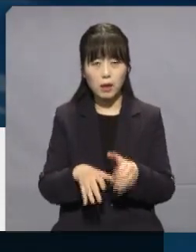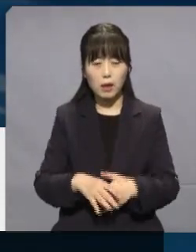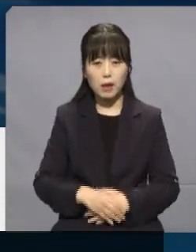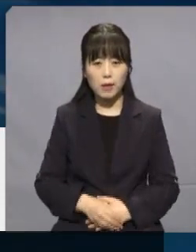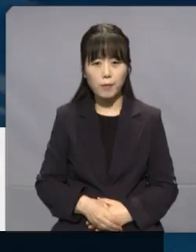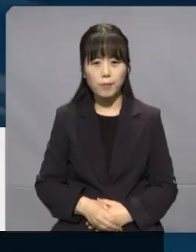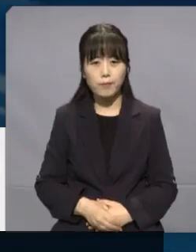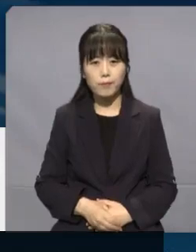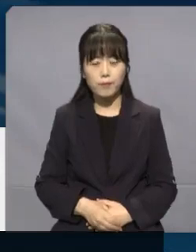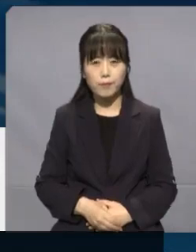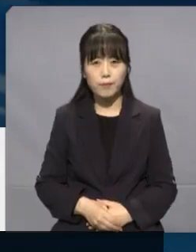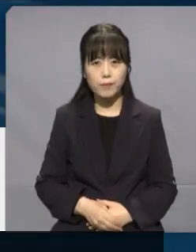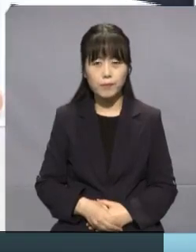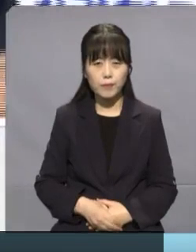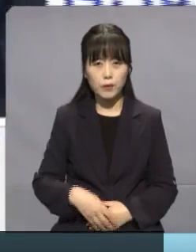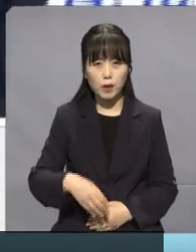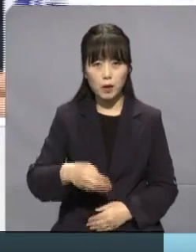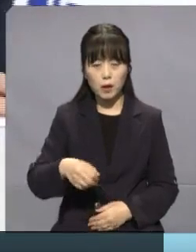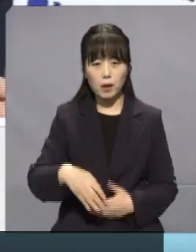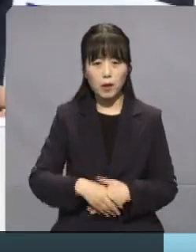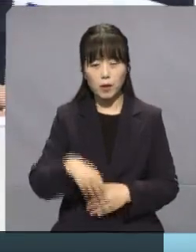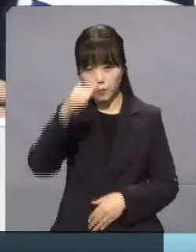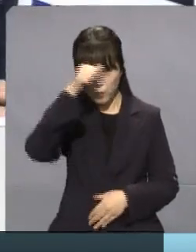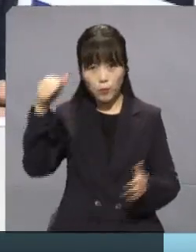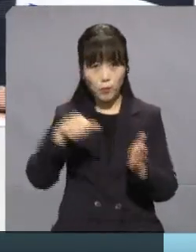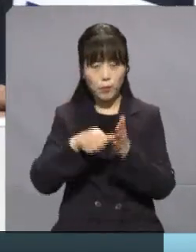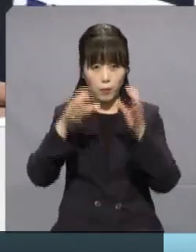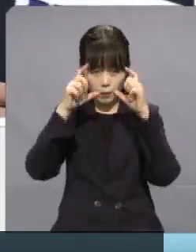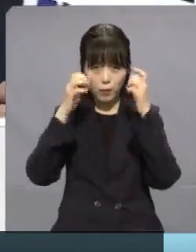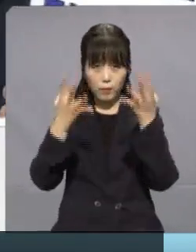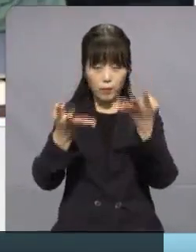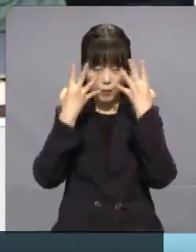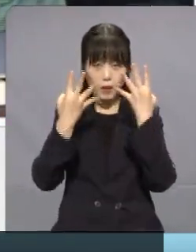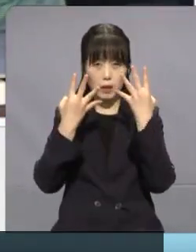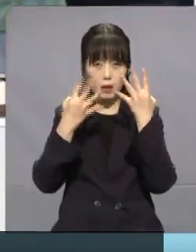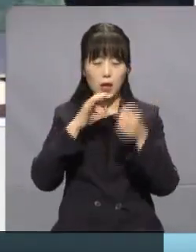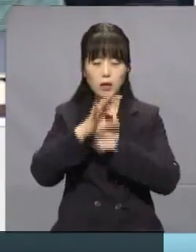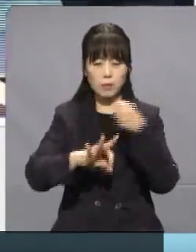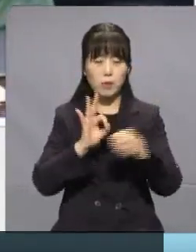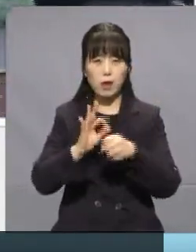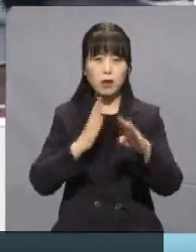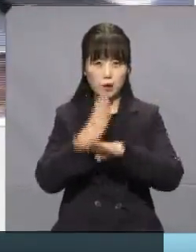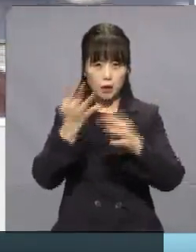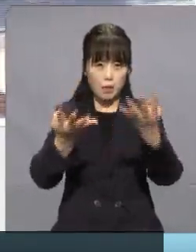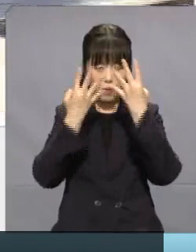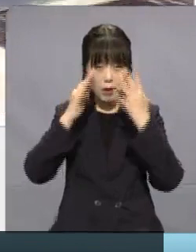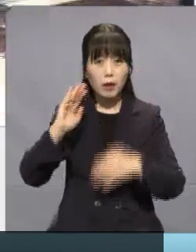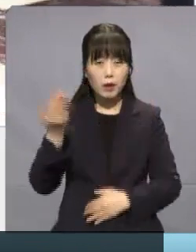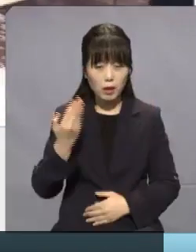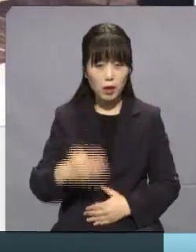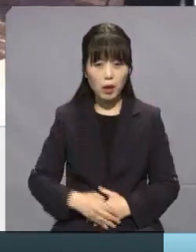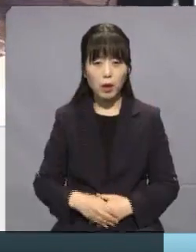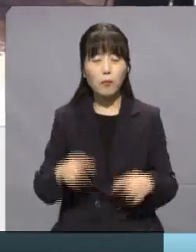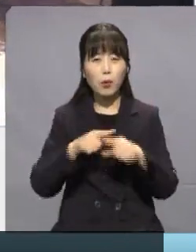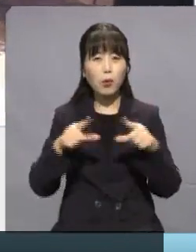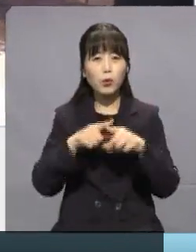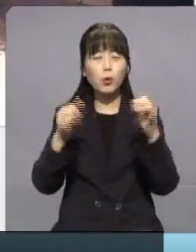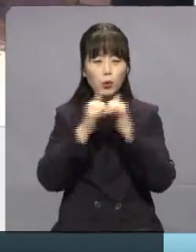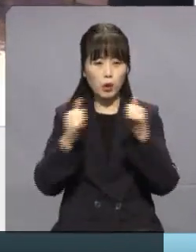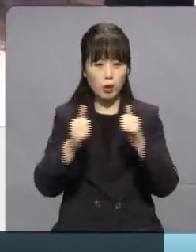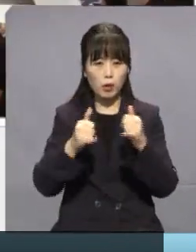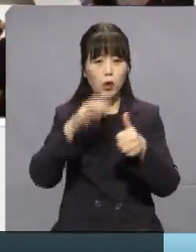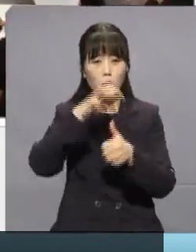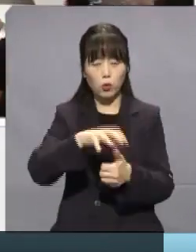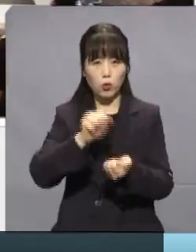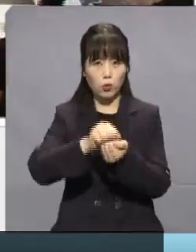금액이 1억 이상 같으면 무기징역 또는 10년 이상의 징역이 처한다 이래가 있습니다 보통 사람 같으면요 당연히 구속